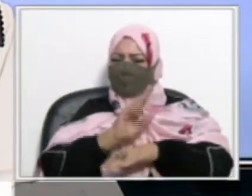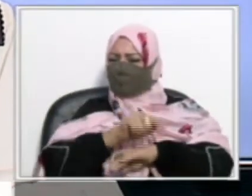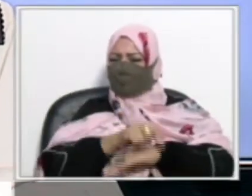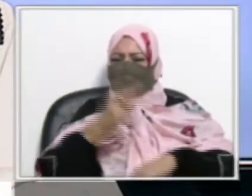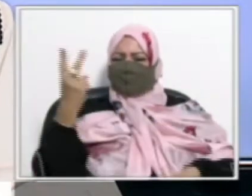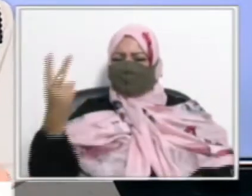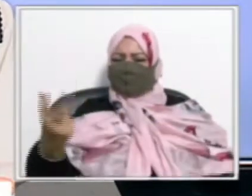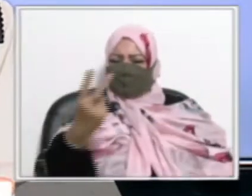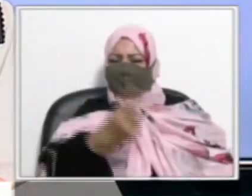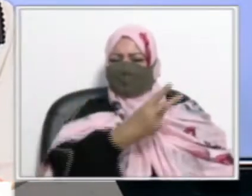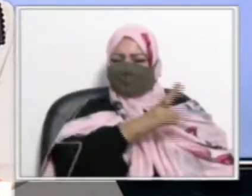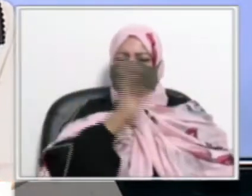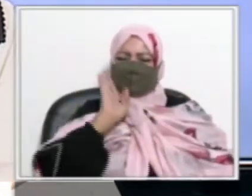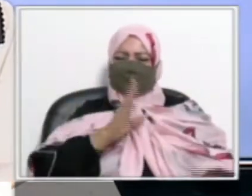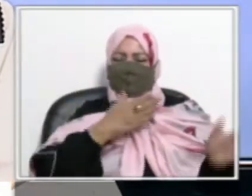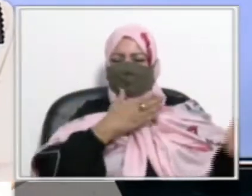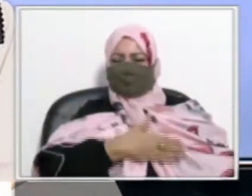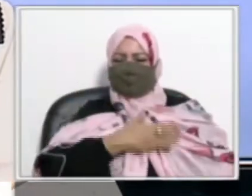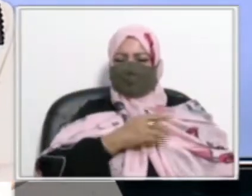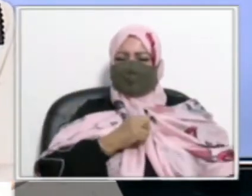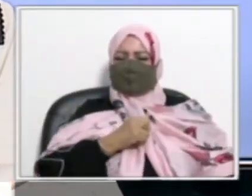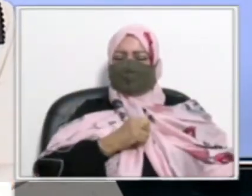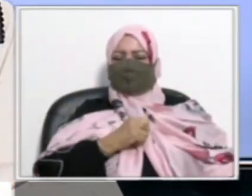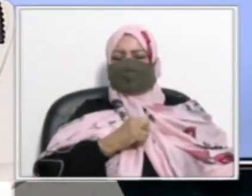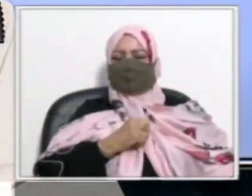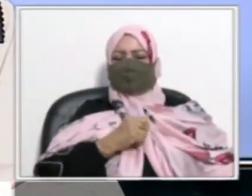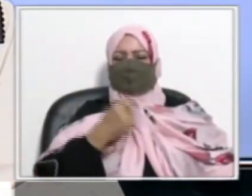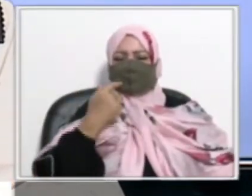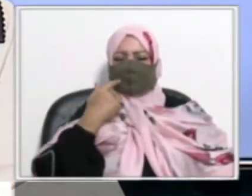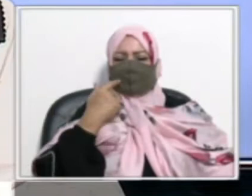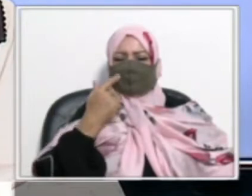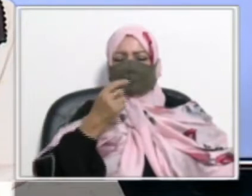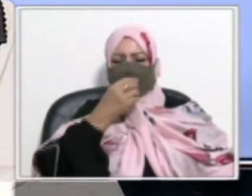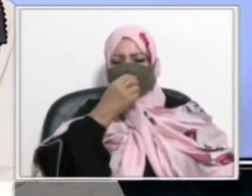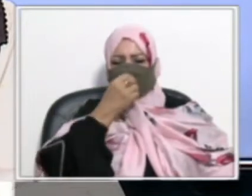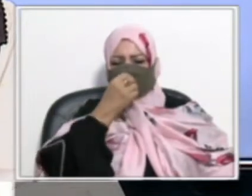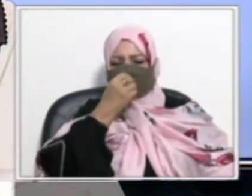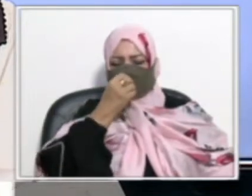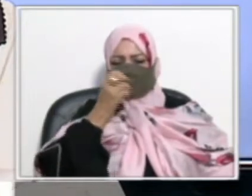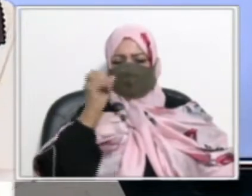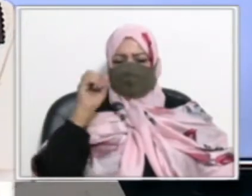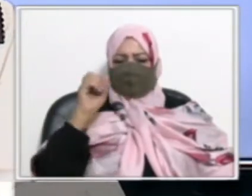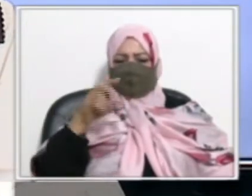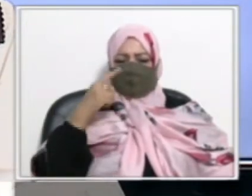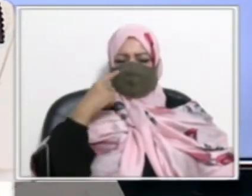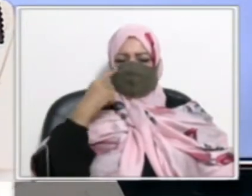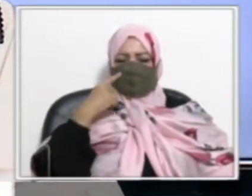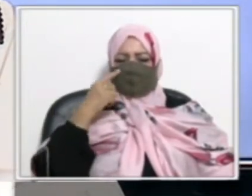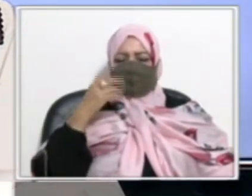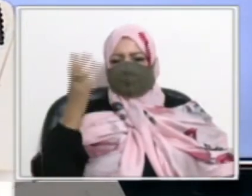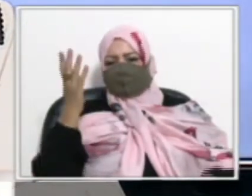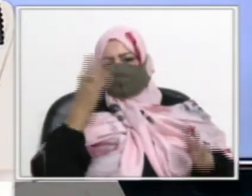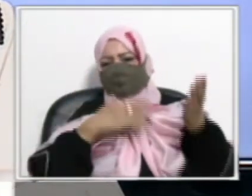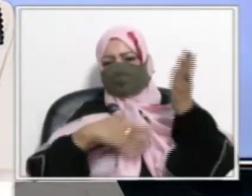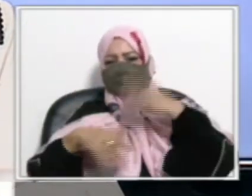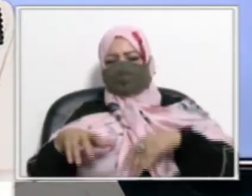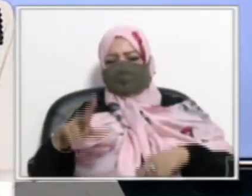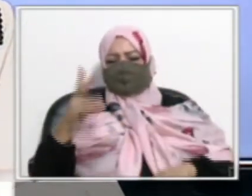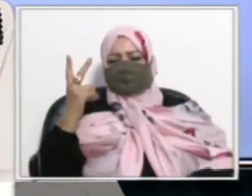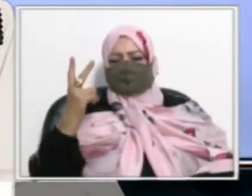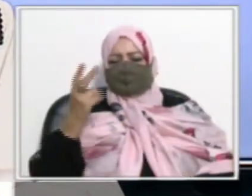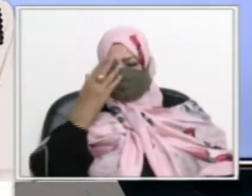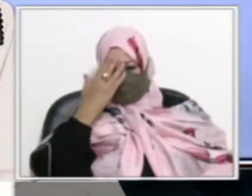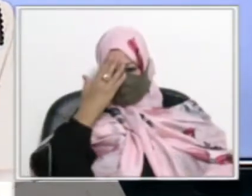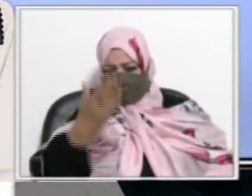الفريضة يصلحها السجود مطلق، مطلق السجود أم لا؟ الخلل إذا حصل في الأركان وفي